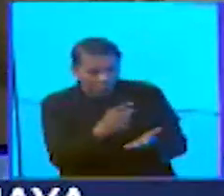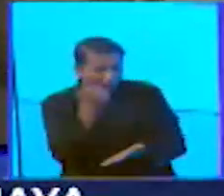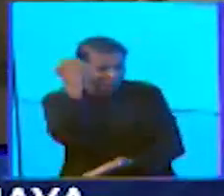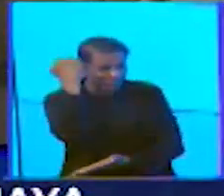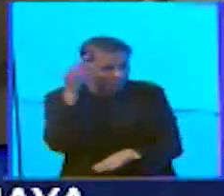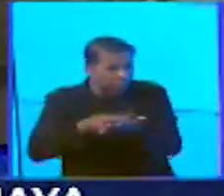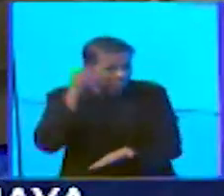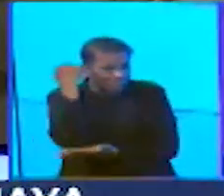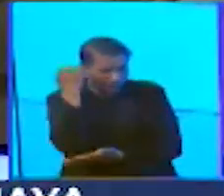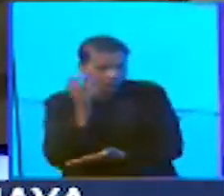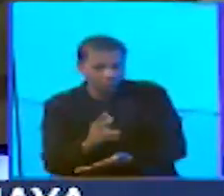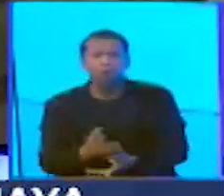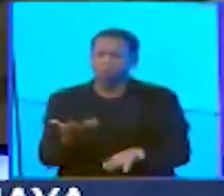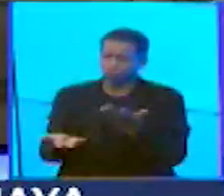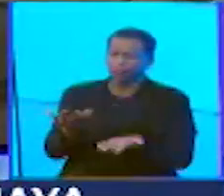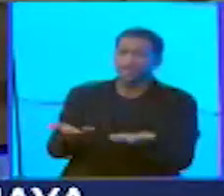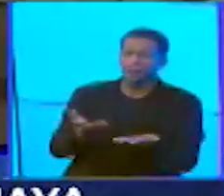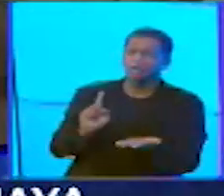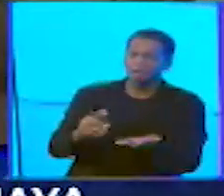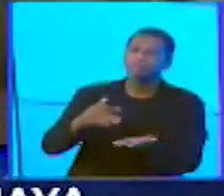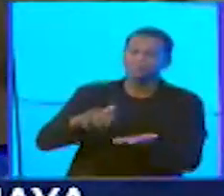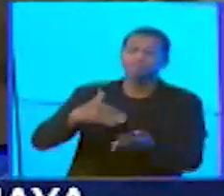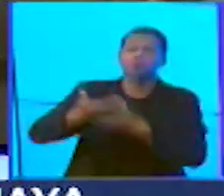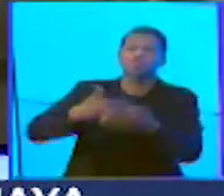tapi nanti kita lihat sambil berjalan oke